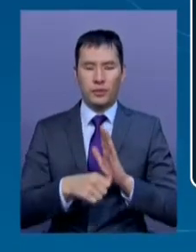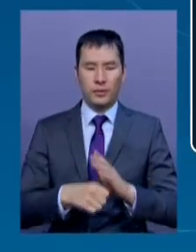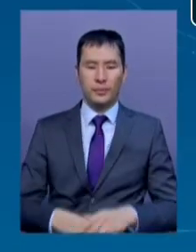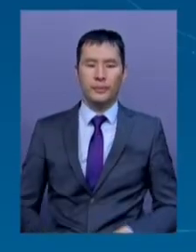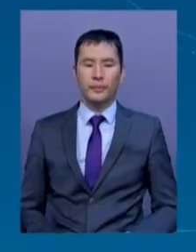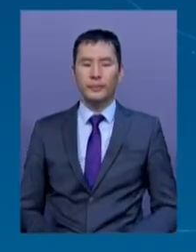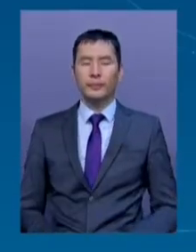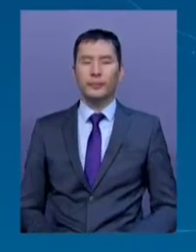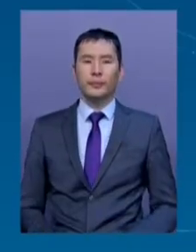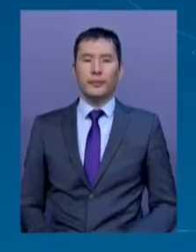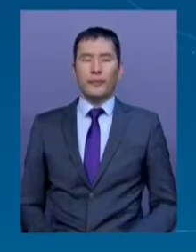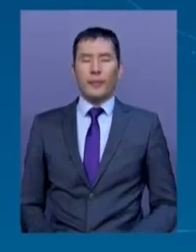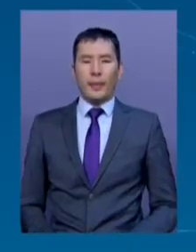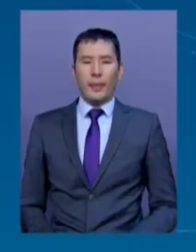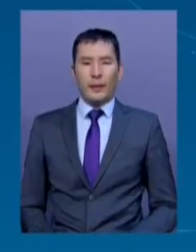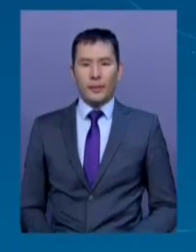дерттің құрбаны болды.